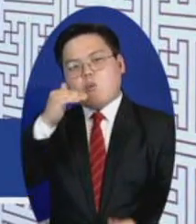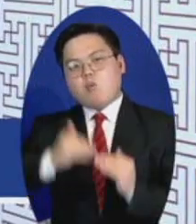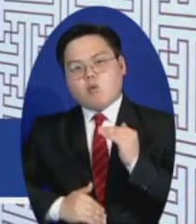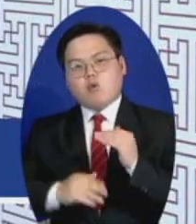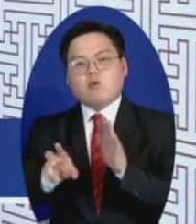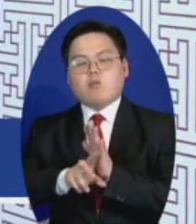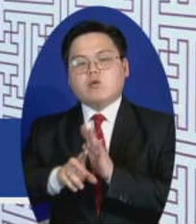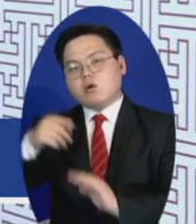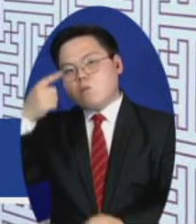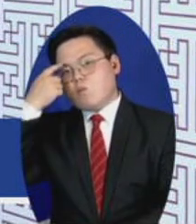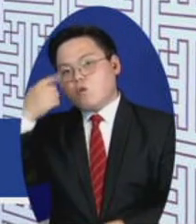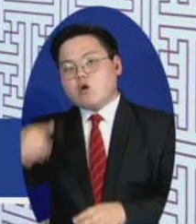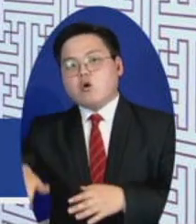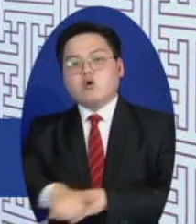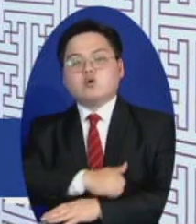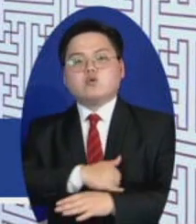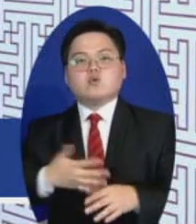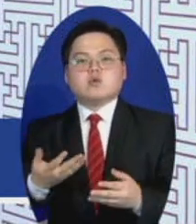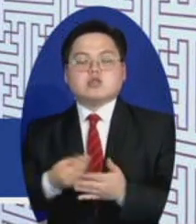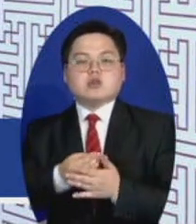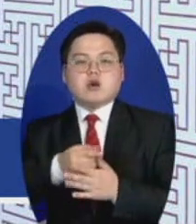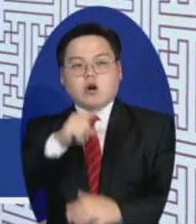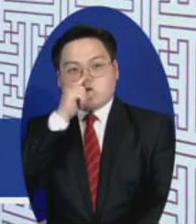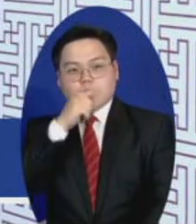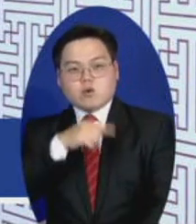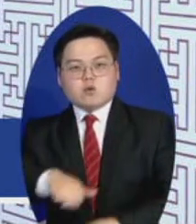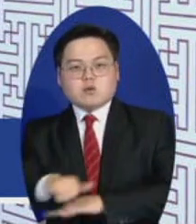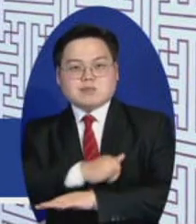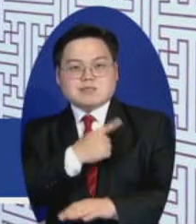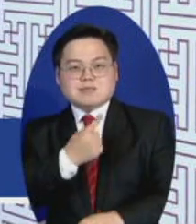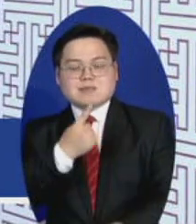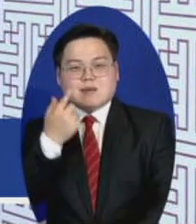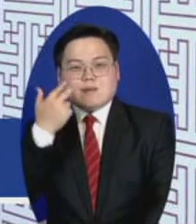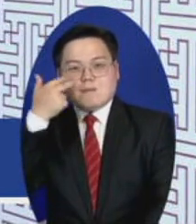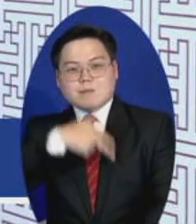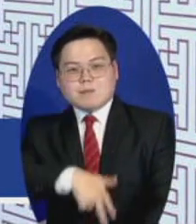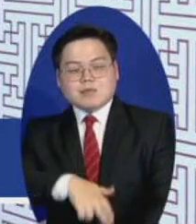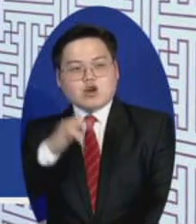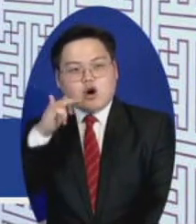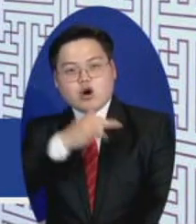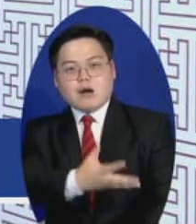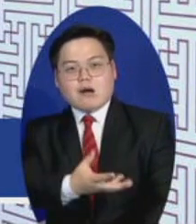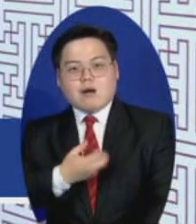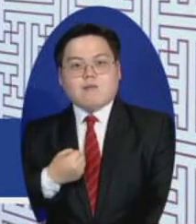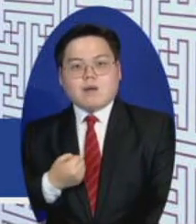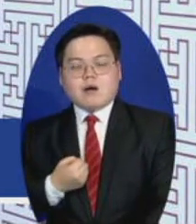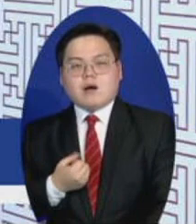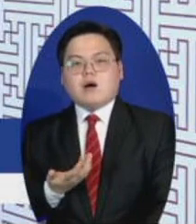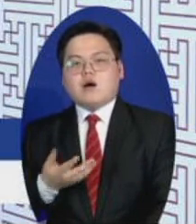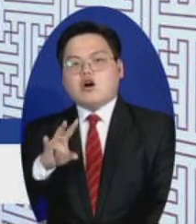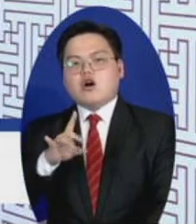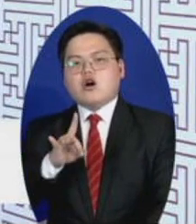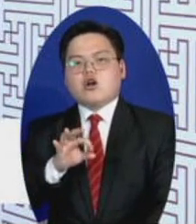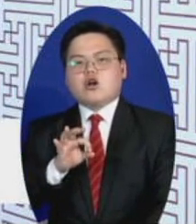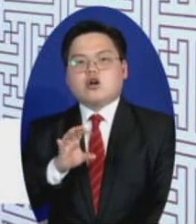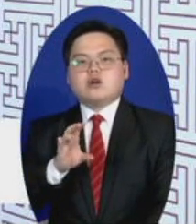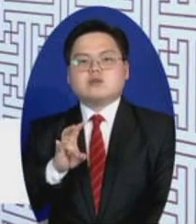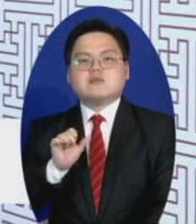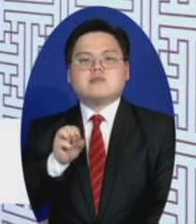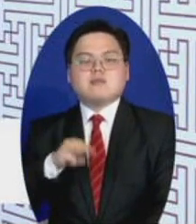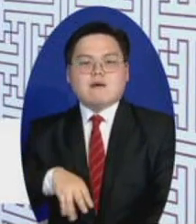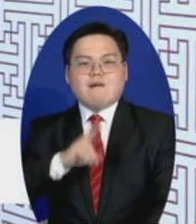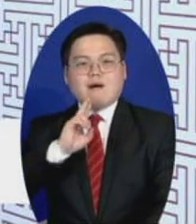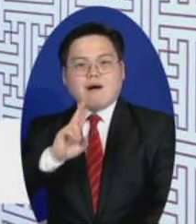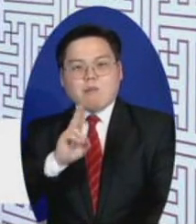байгаа. Монгол улсын хувьд бол зөвхөн одоо Орос улбаны улсаас агрохимийн шатхуун нийлүүлэлт хийдэг. За, Орос нефть аэро